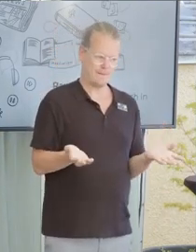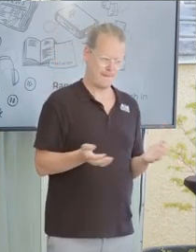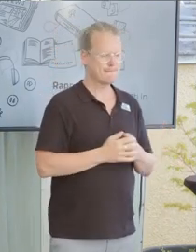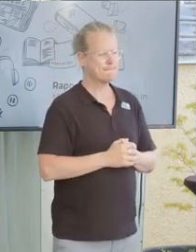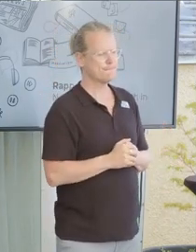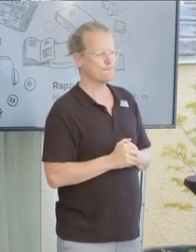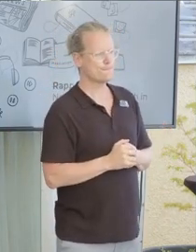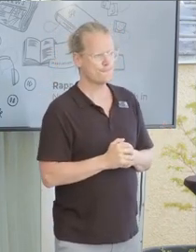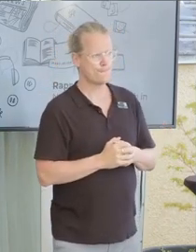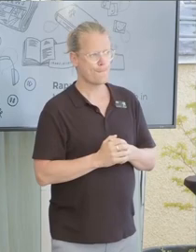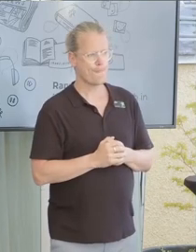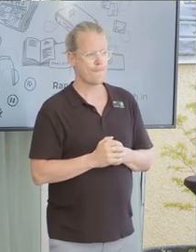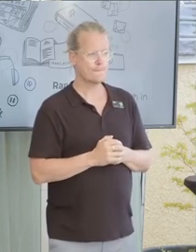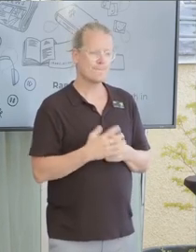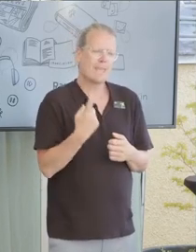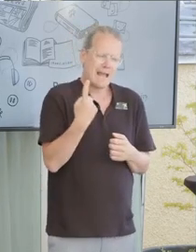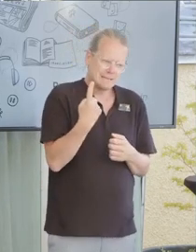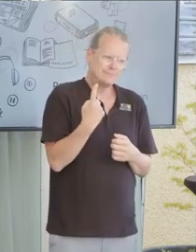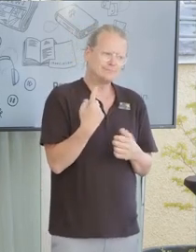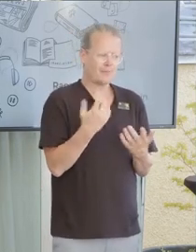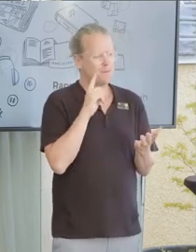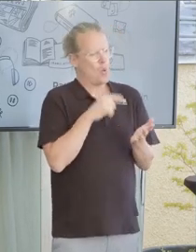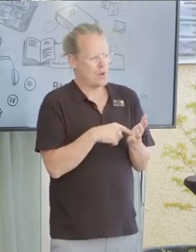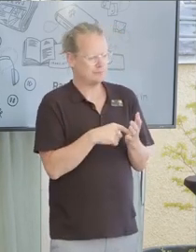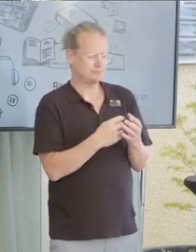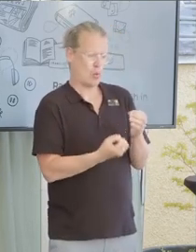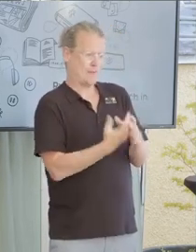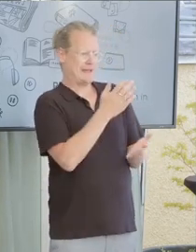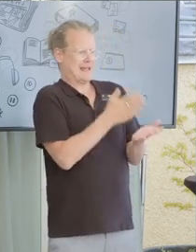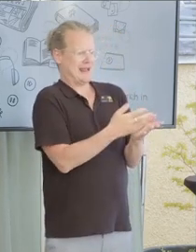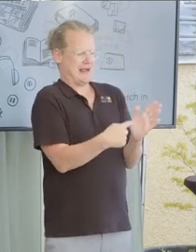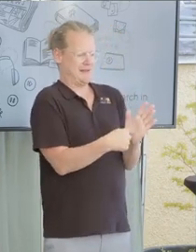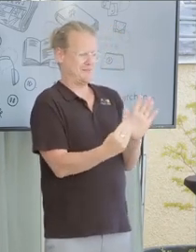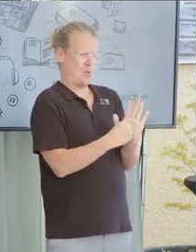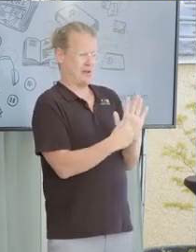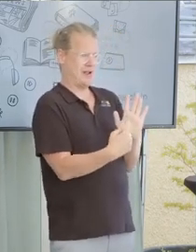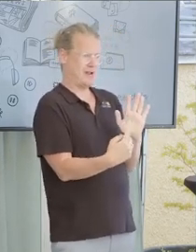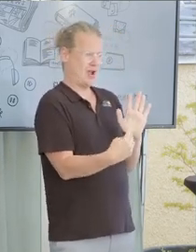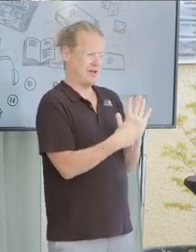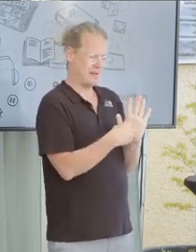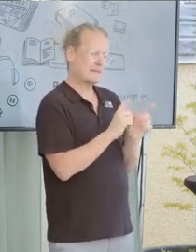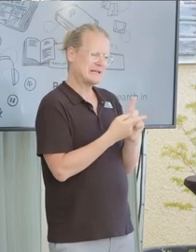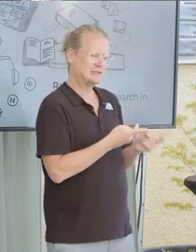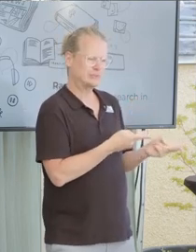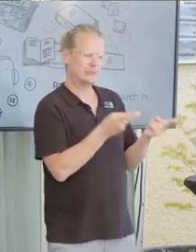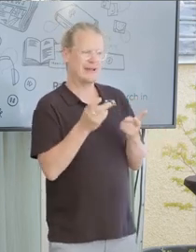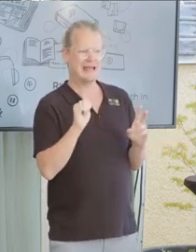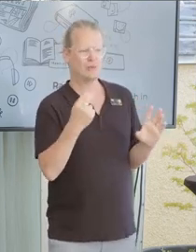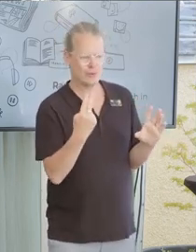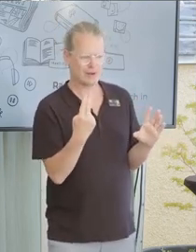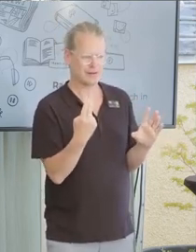målen med upphovsrättsdirektivet var också att harmonisera lagstiftningen inom EU och möjliggöra och